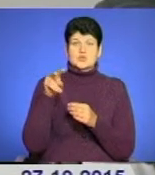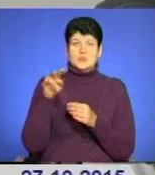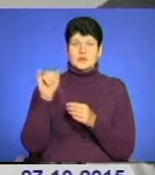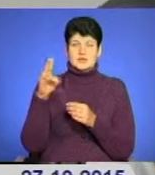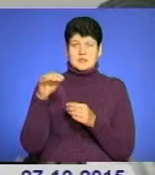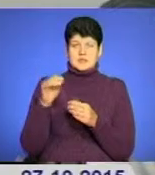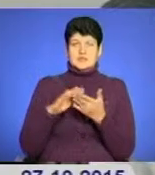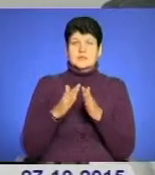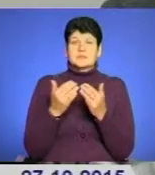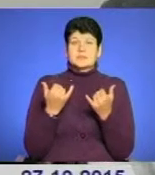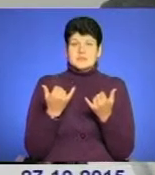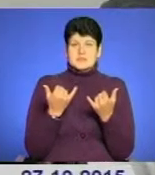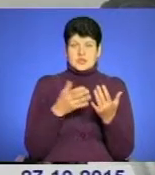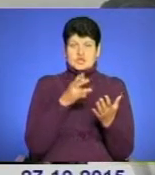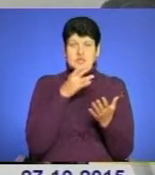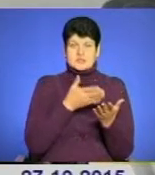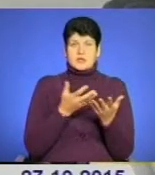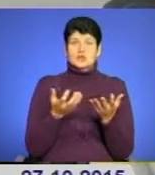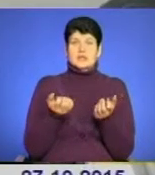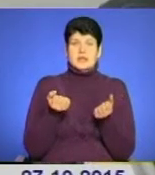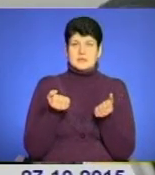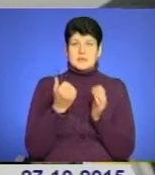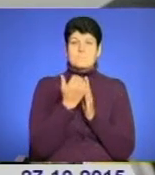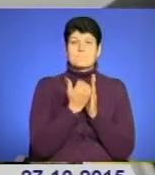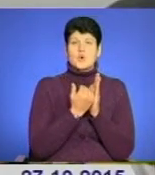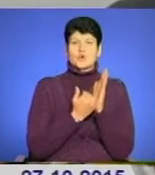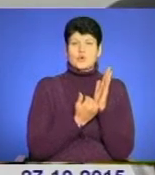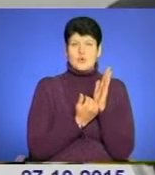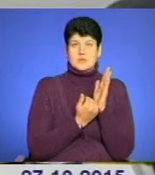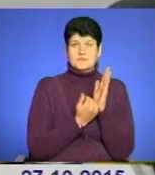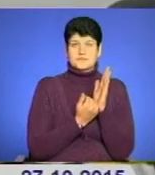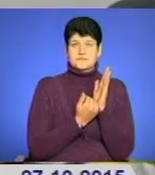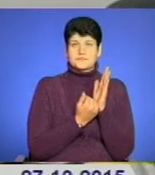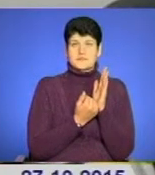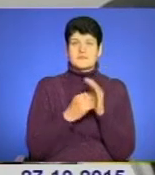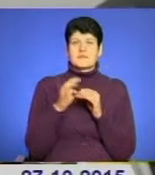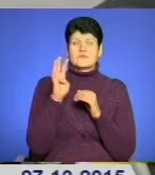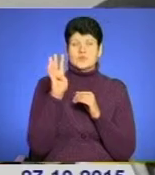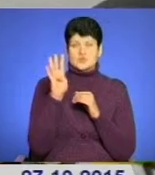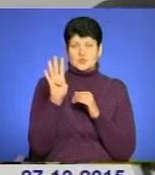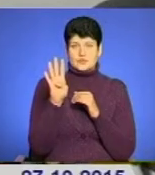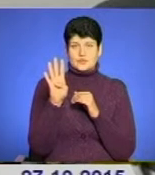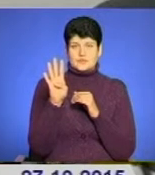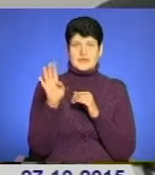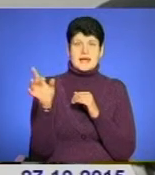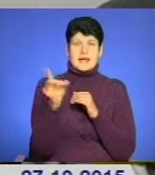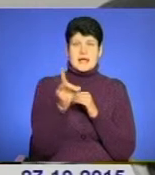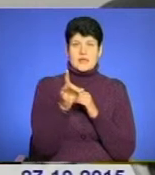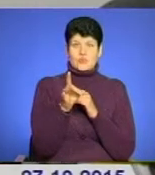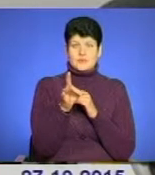на цей час ми отримали протоколи від 4